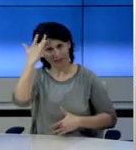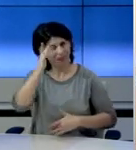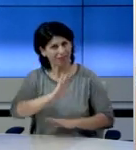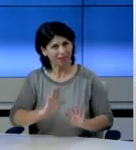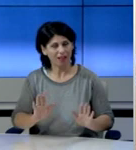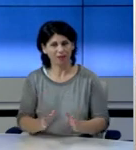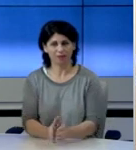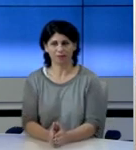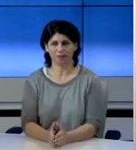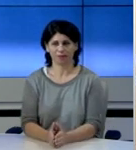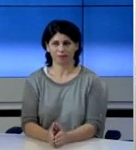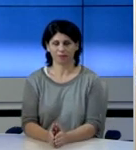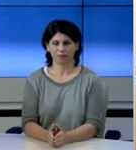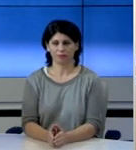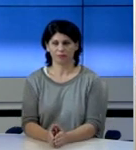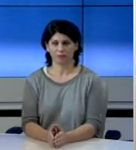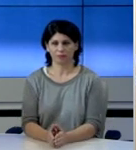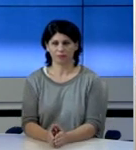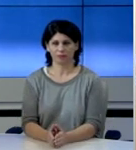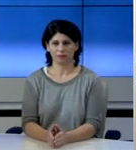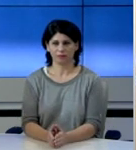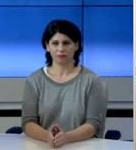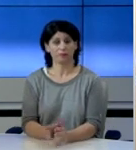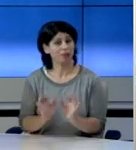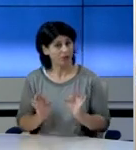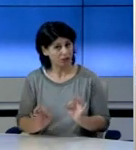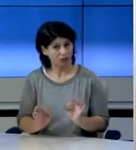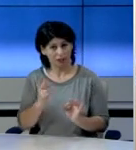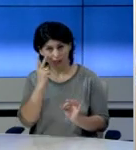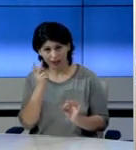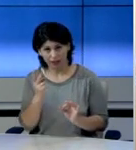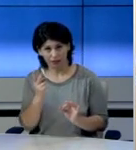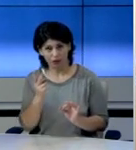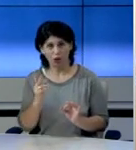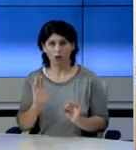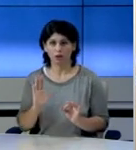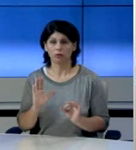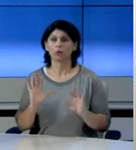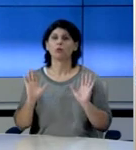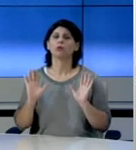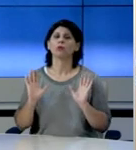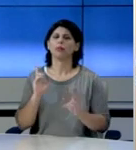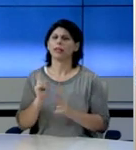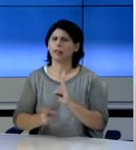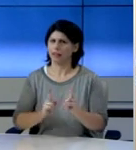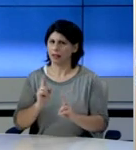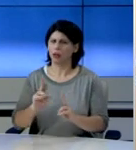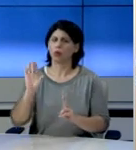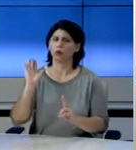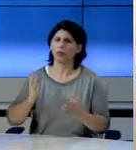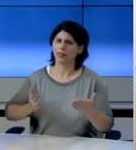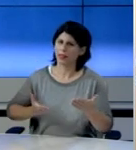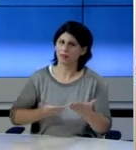Βεβαίως, θα έχετε παρατηρήσει ότι ούτε οι καταγγελίες αυτές, ούτε τα διαβήματα